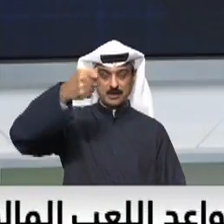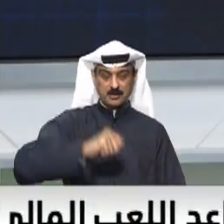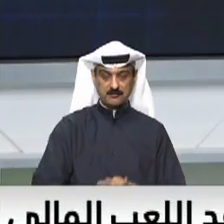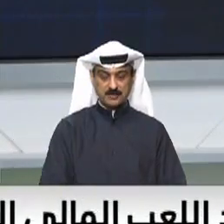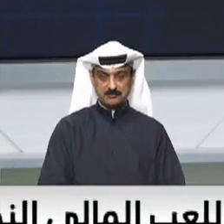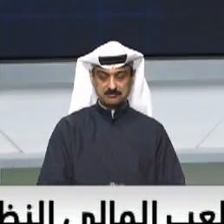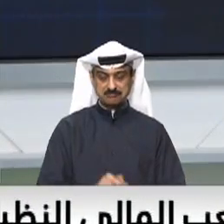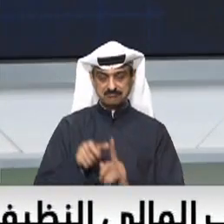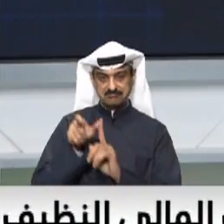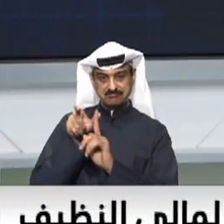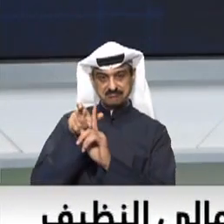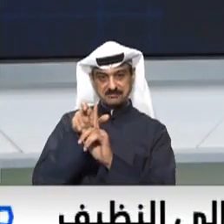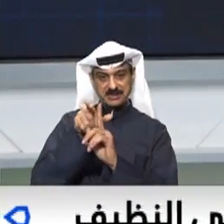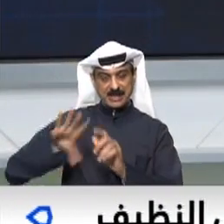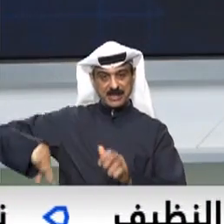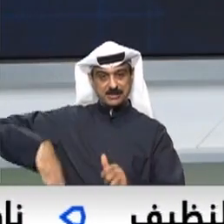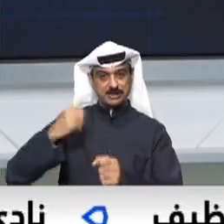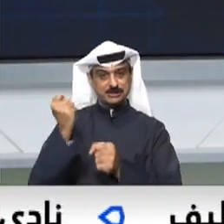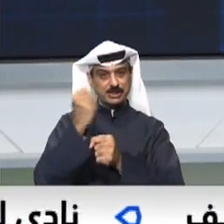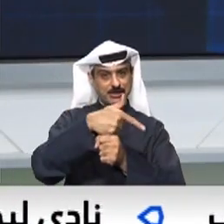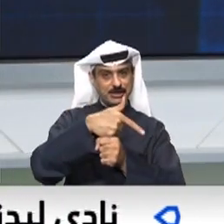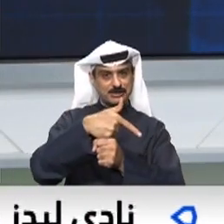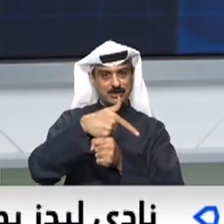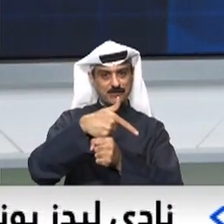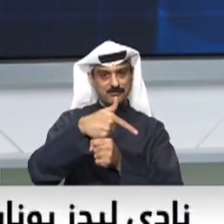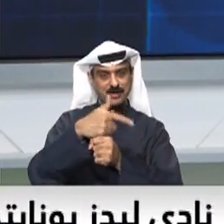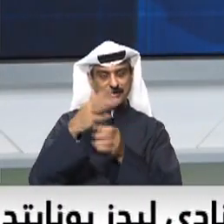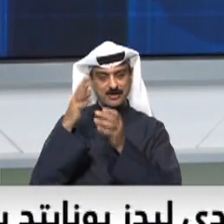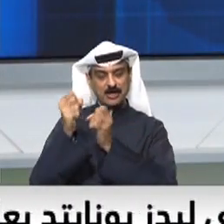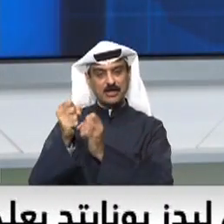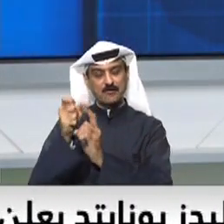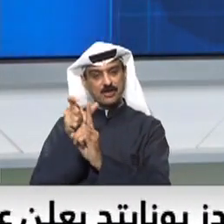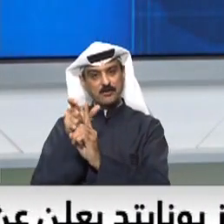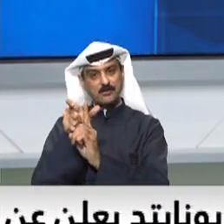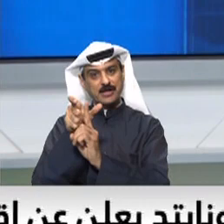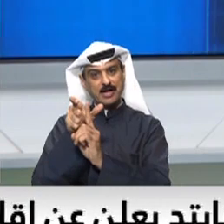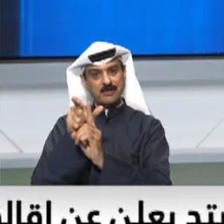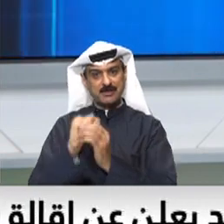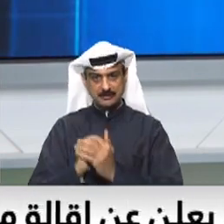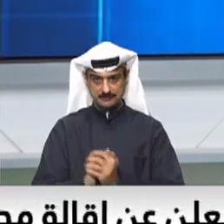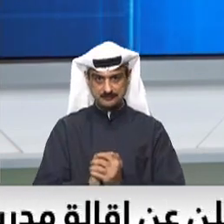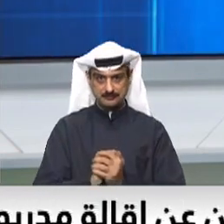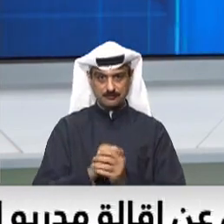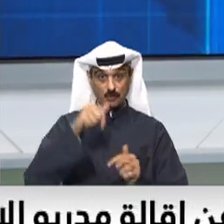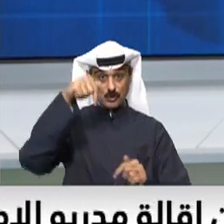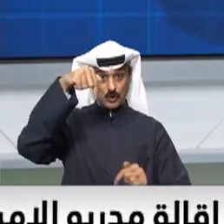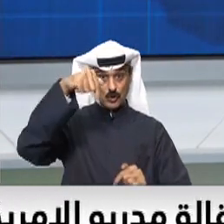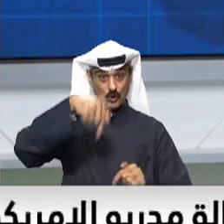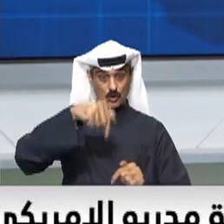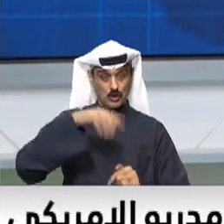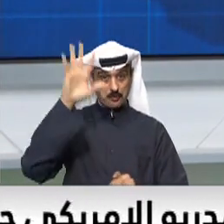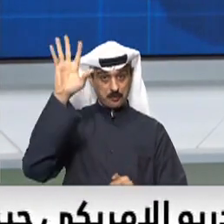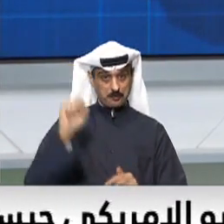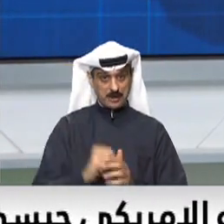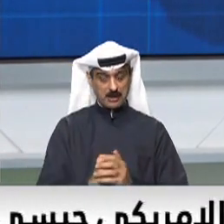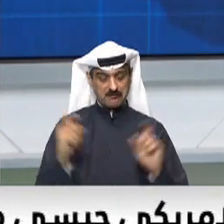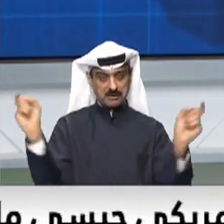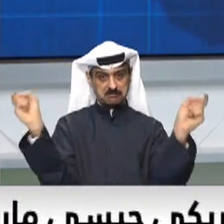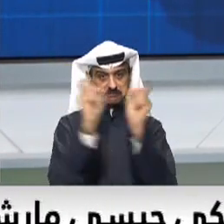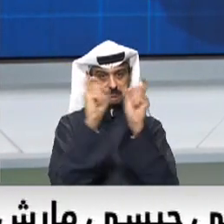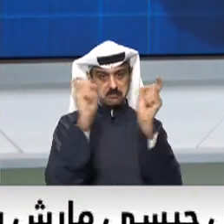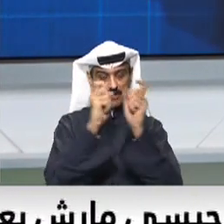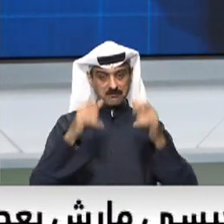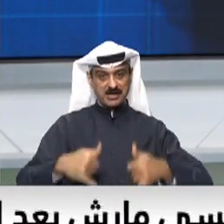تحت رعاية وحضور سمو ولي العهد الشيخ مشعل الأحمد الجابر الصباح حفظه الله، وقيمت مساء اليوم المباراة النهائية على